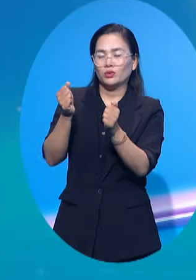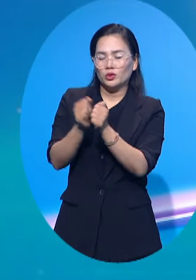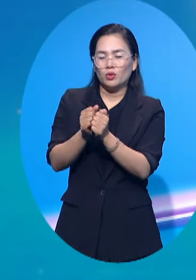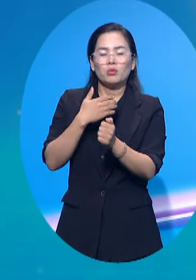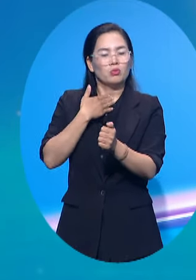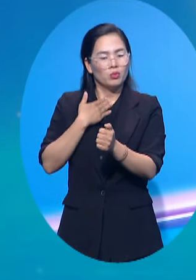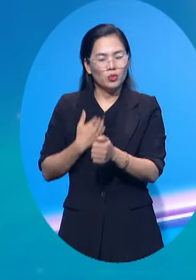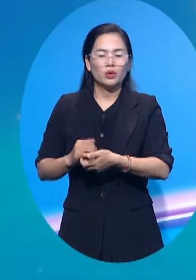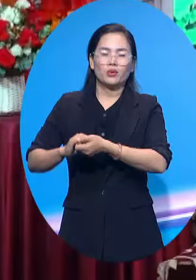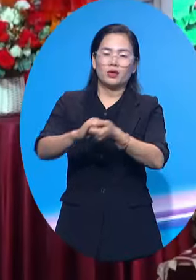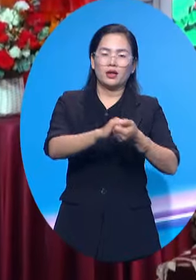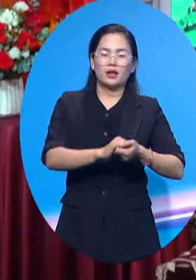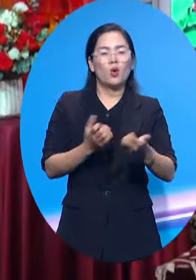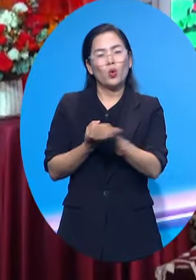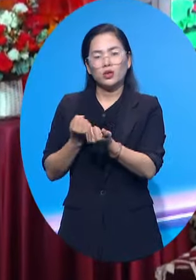tương trợ.